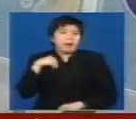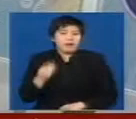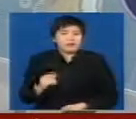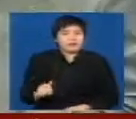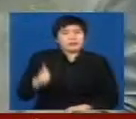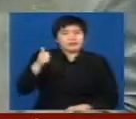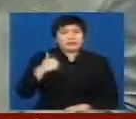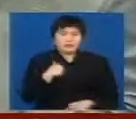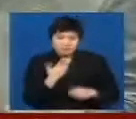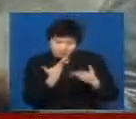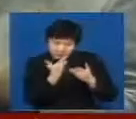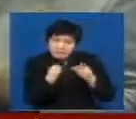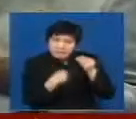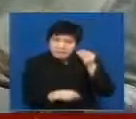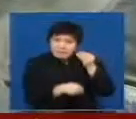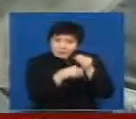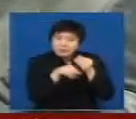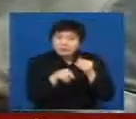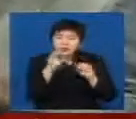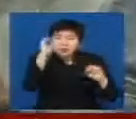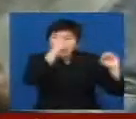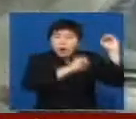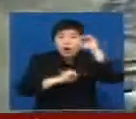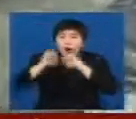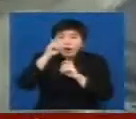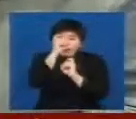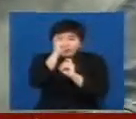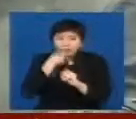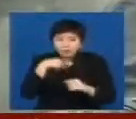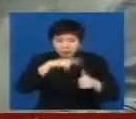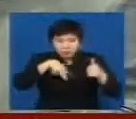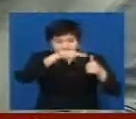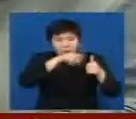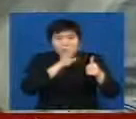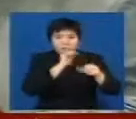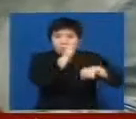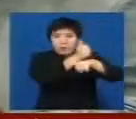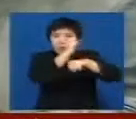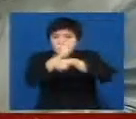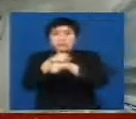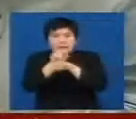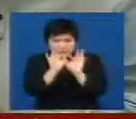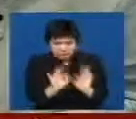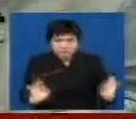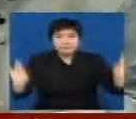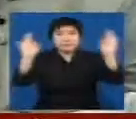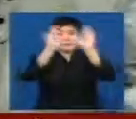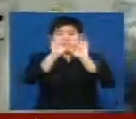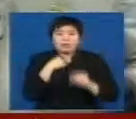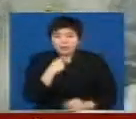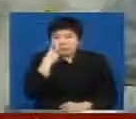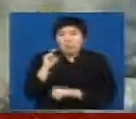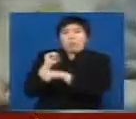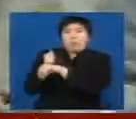เรียนเพิ่มเติมอีกนิดเรื่อง security หรือการรักษาความปลอดภัยผู้นำประเทศเนี่ยเป็นเรื่องสำคัญไม่ได้หมายความว่าเราเห็น